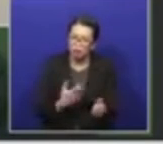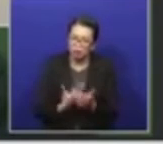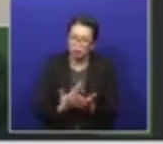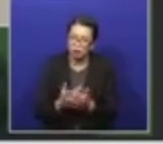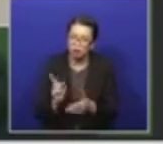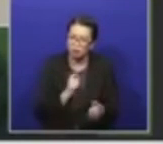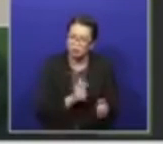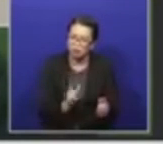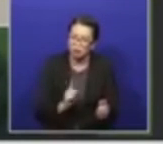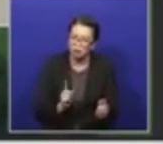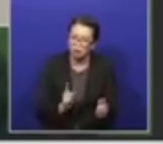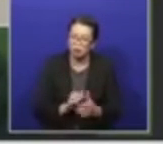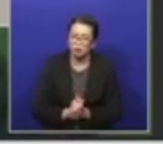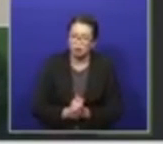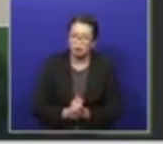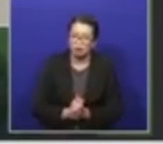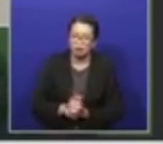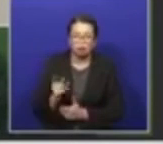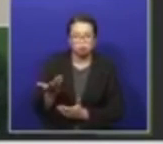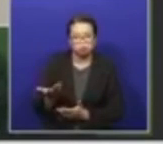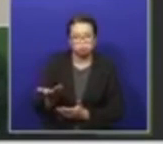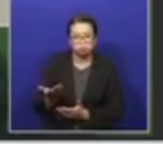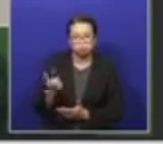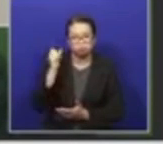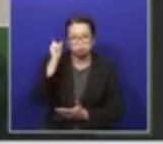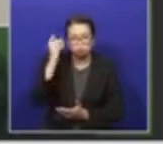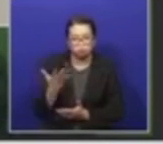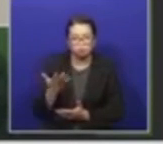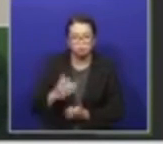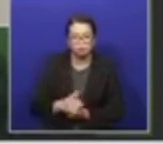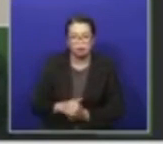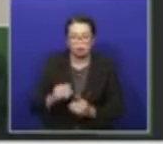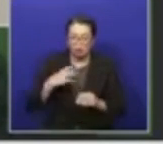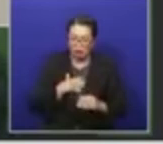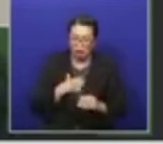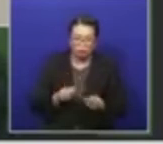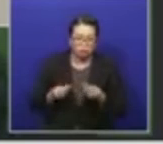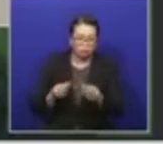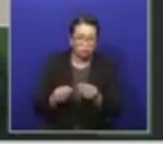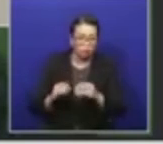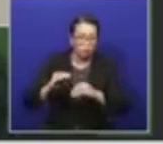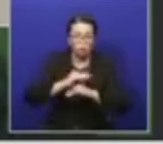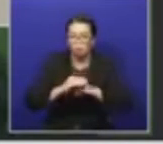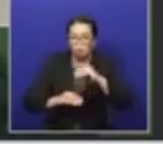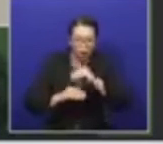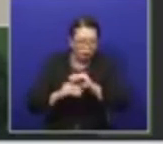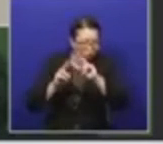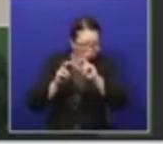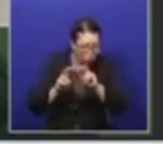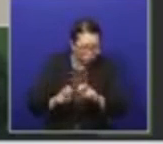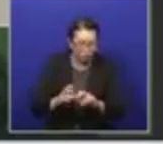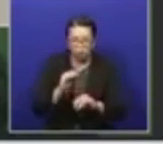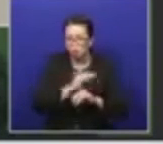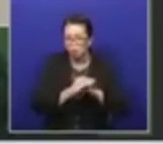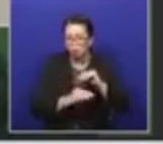เรียกว่าไปพยายามที่จะไปตั้งโครงการ ขึ้นมาวิจัยตั้งโครงการขึ้นมาเ